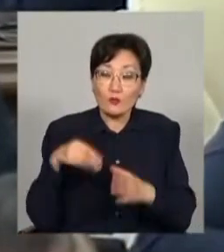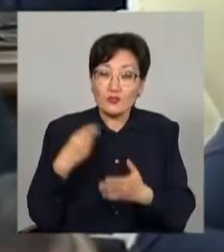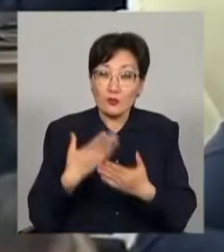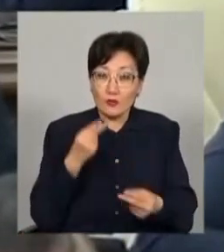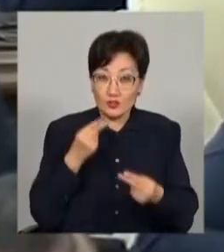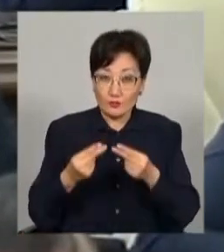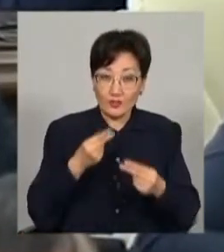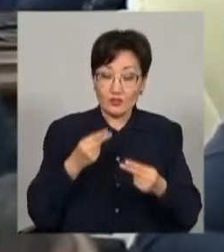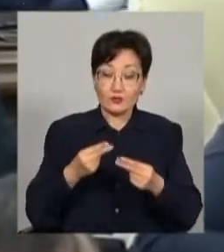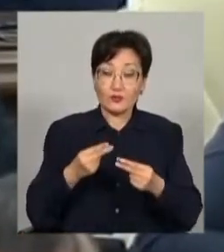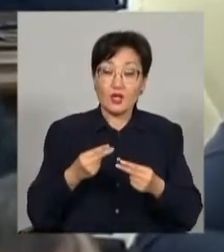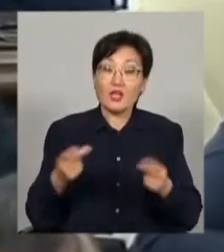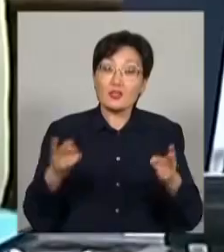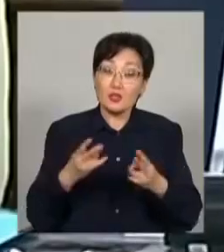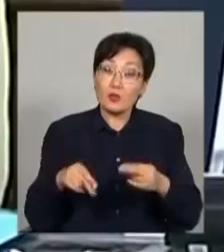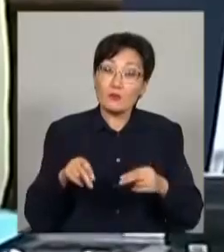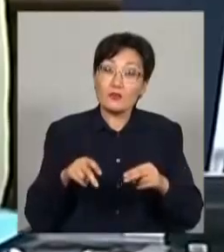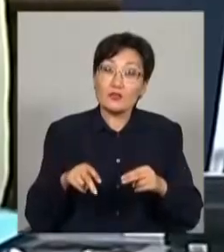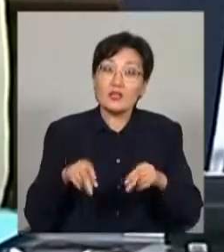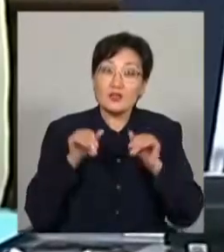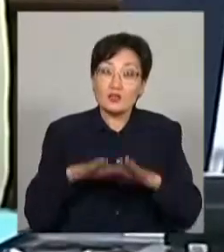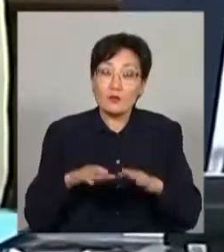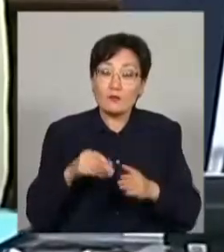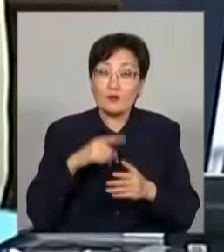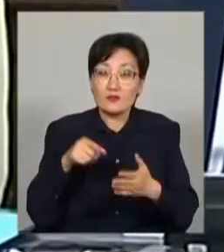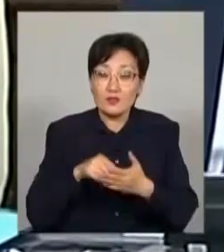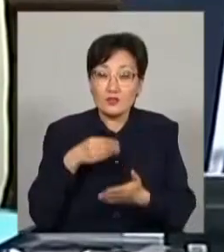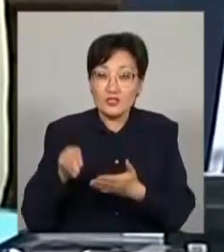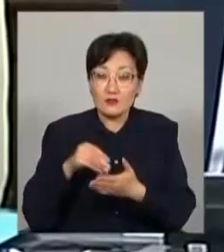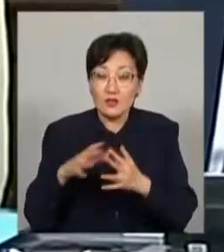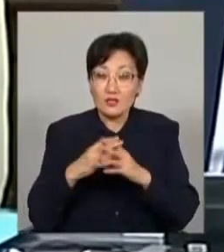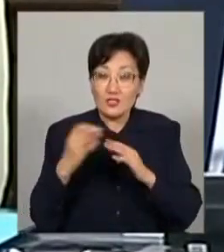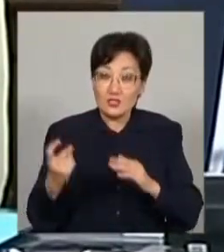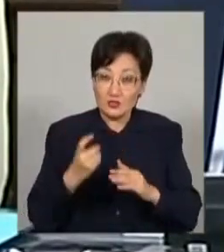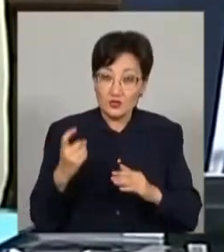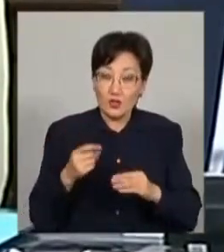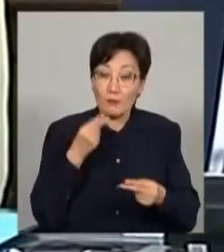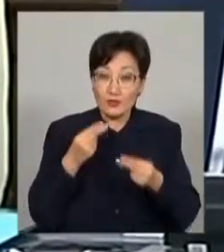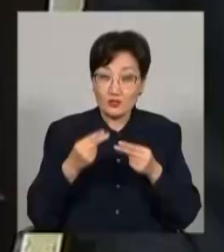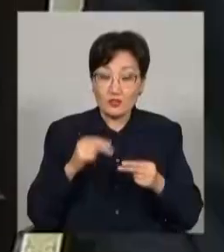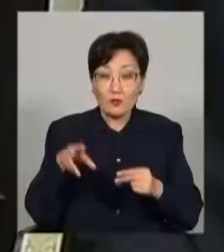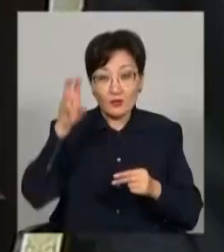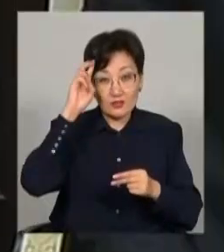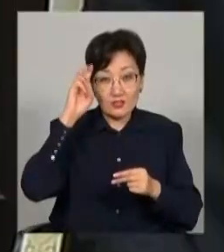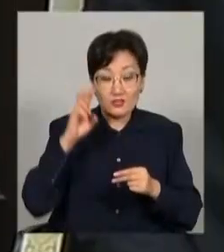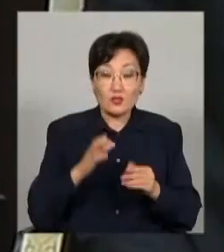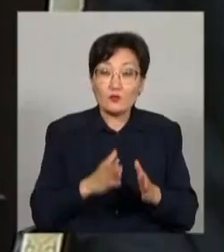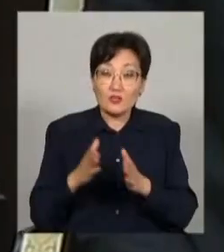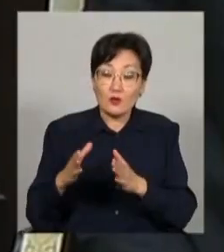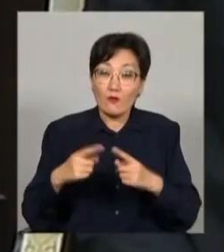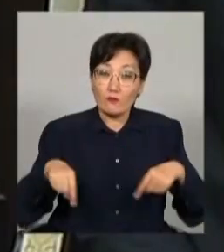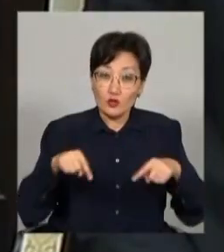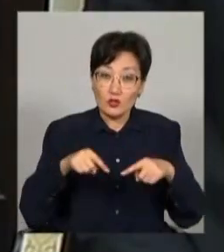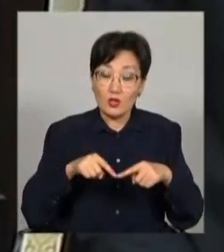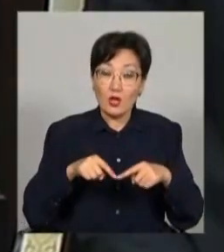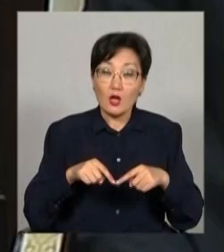продовольствия надо проработать вопрос закупок сельскохозяйственной продукции в государственные стабилизационные фонды